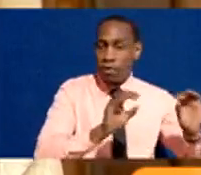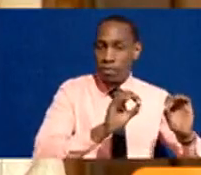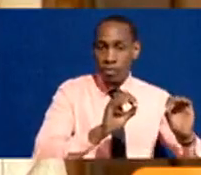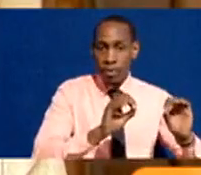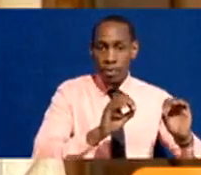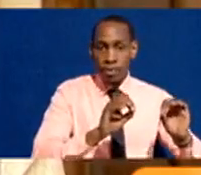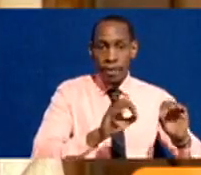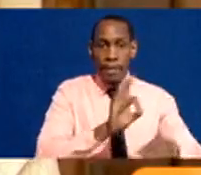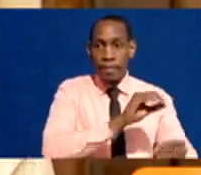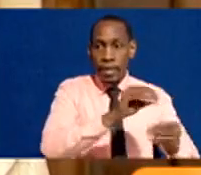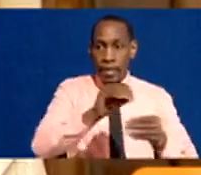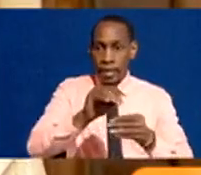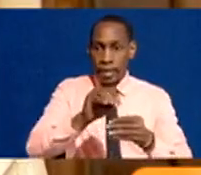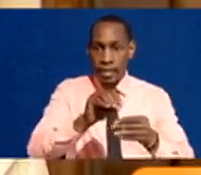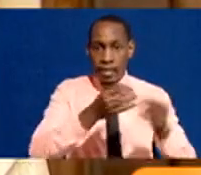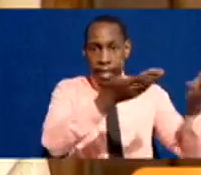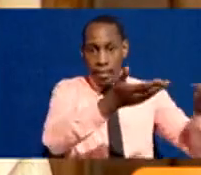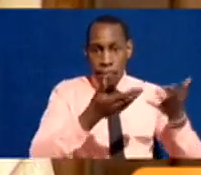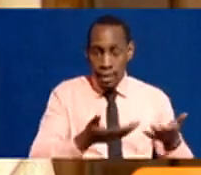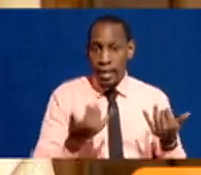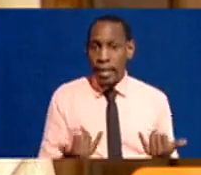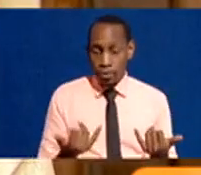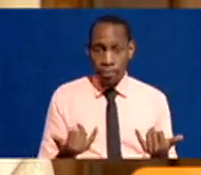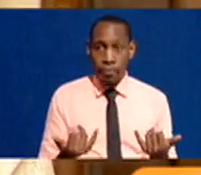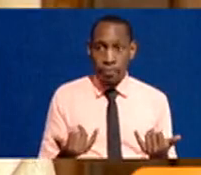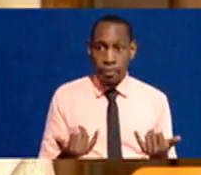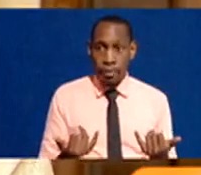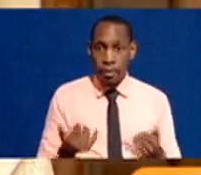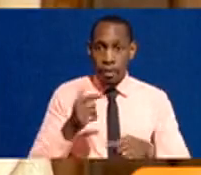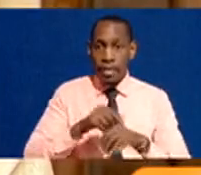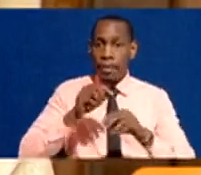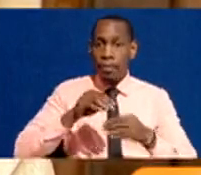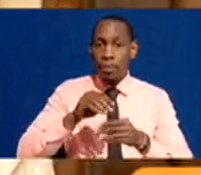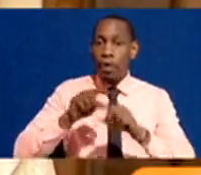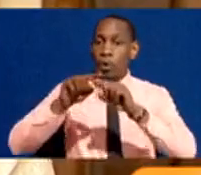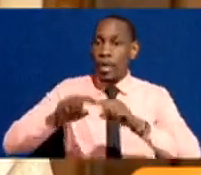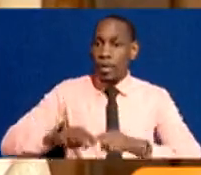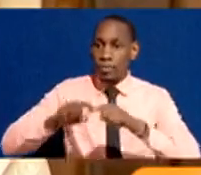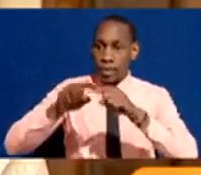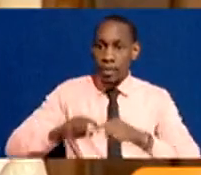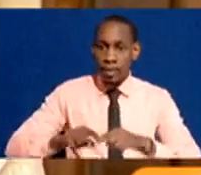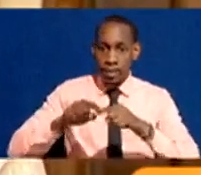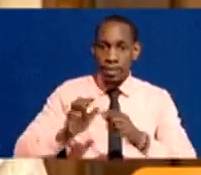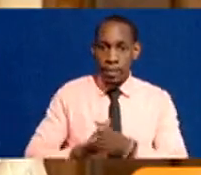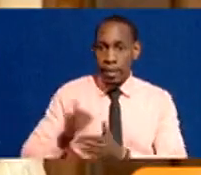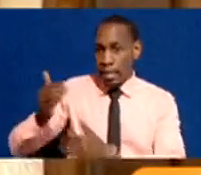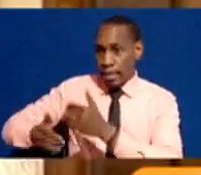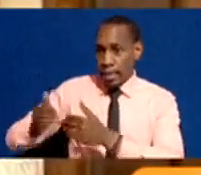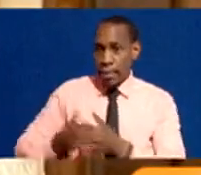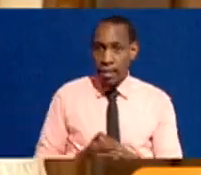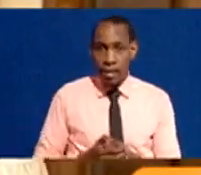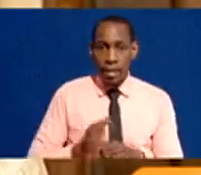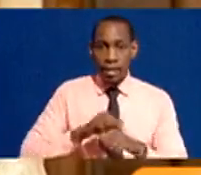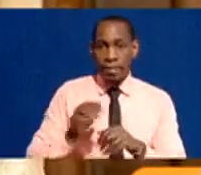hizi pembejeo kutoka nchi za nje. Kwa hivyo, kwa sababu wakati umetegemea koti la jirani yako, wakati